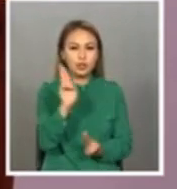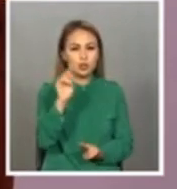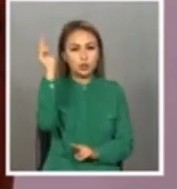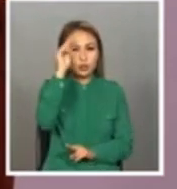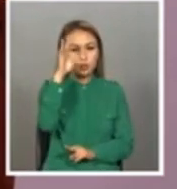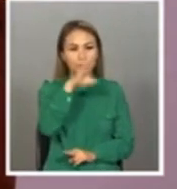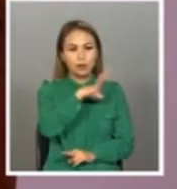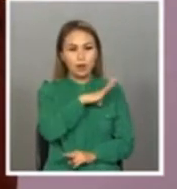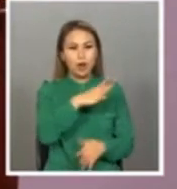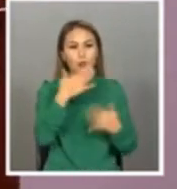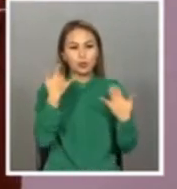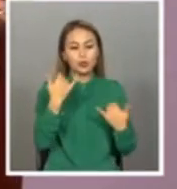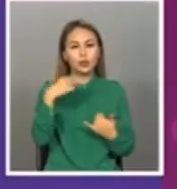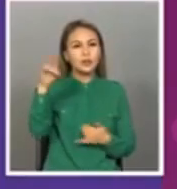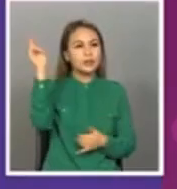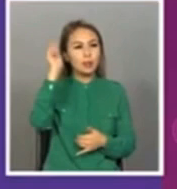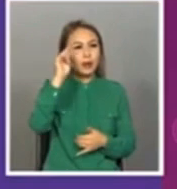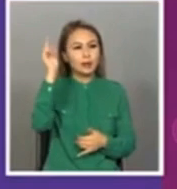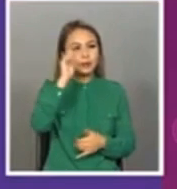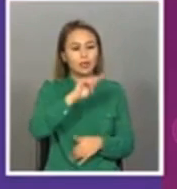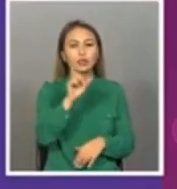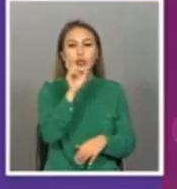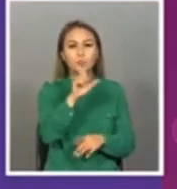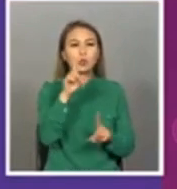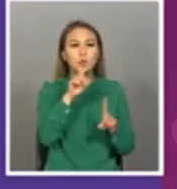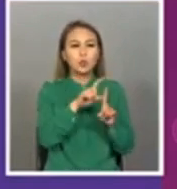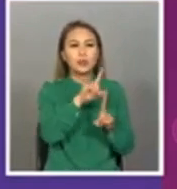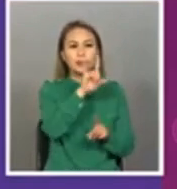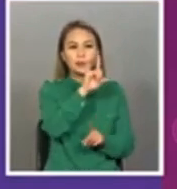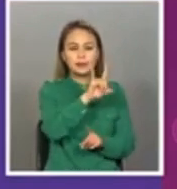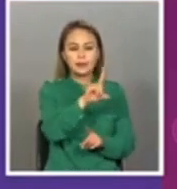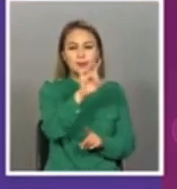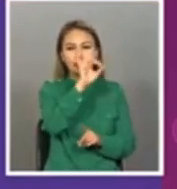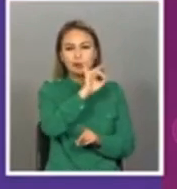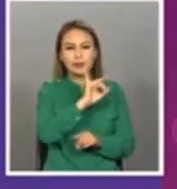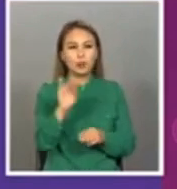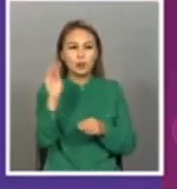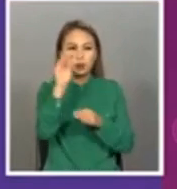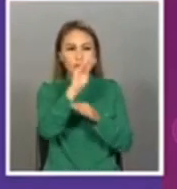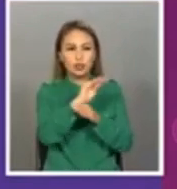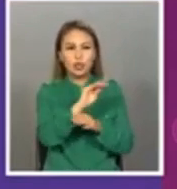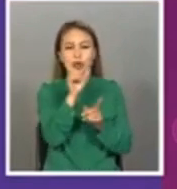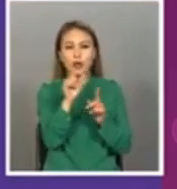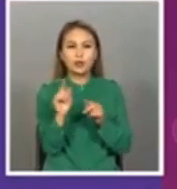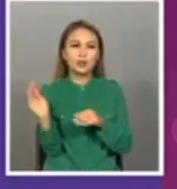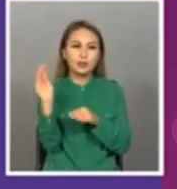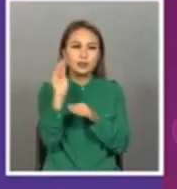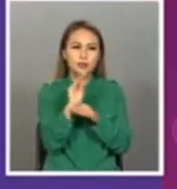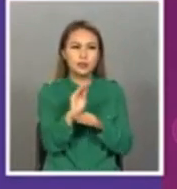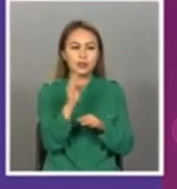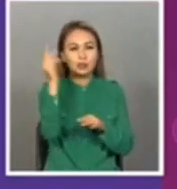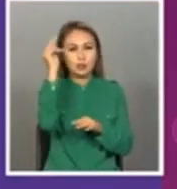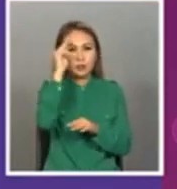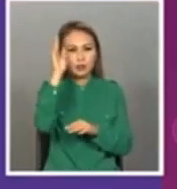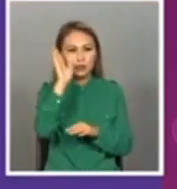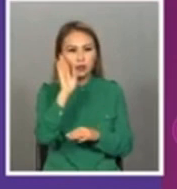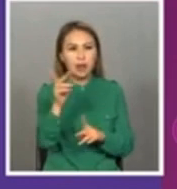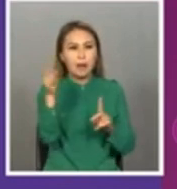Бүгінгі сабақта түбір сөзге «ы», «і» қосымшаларын жалғау емелесін